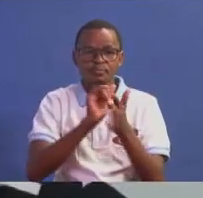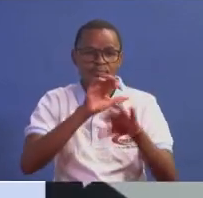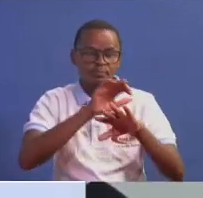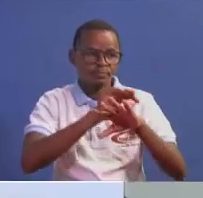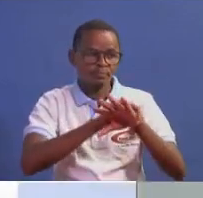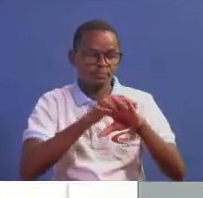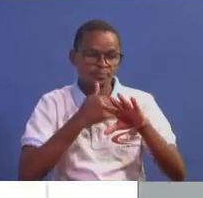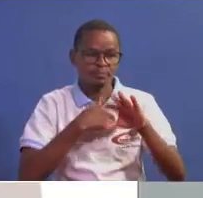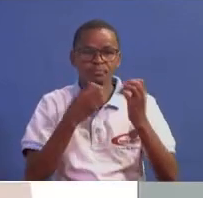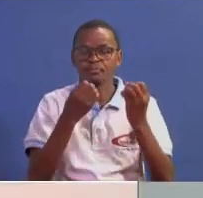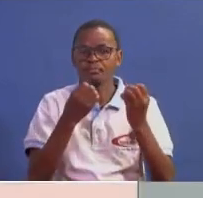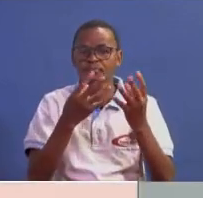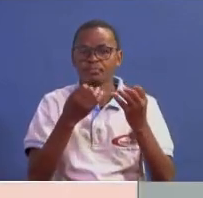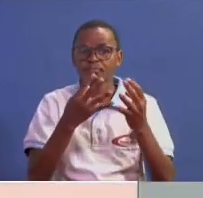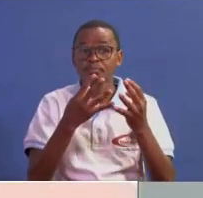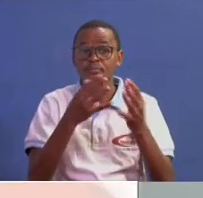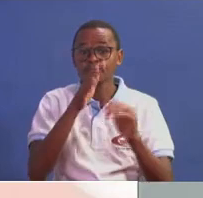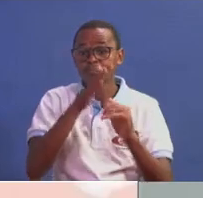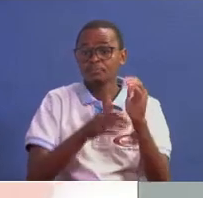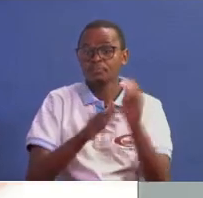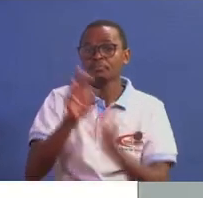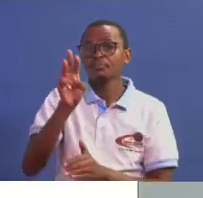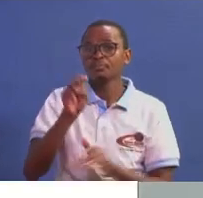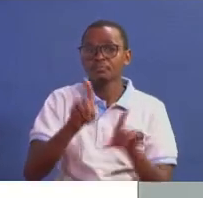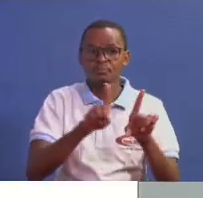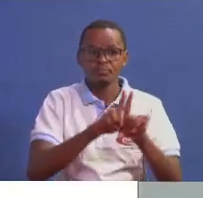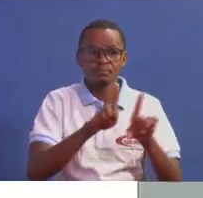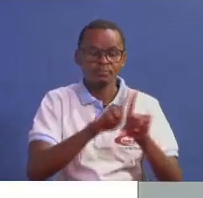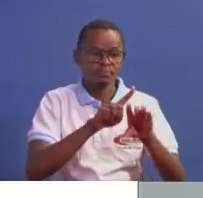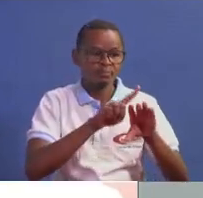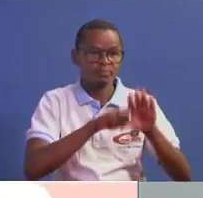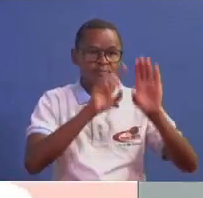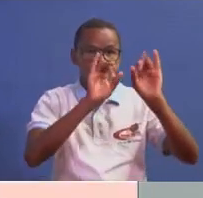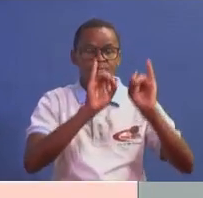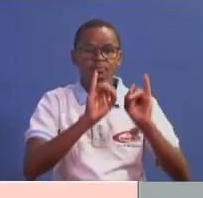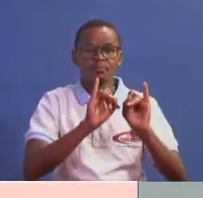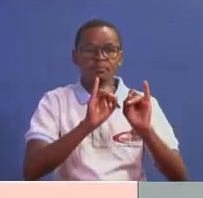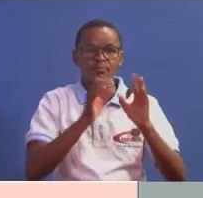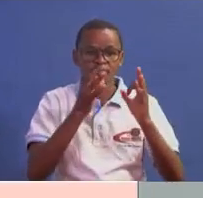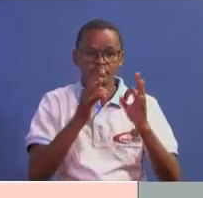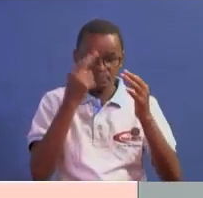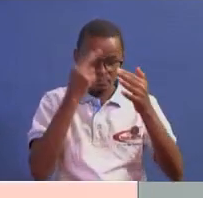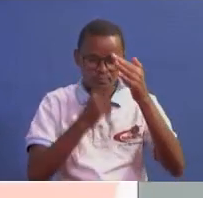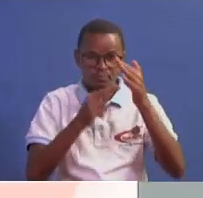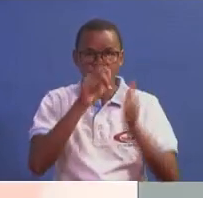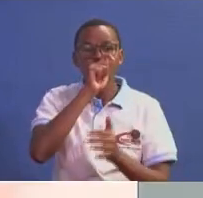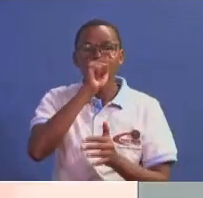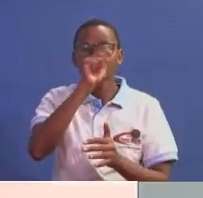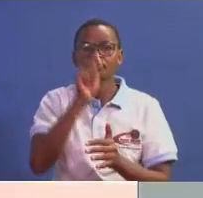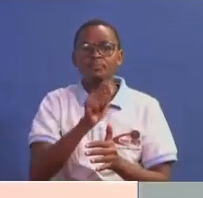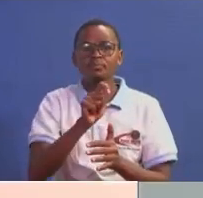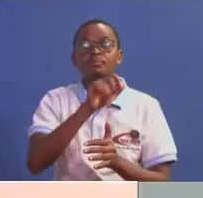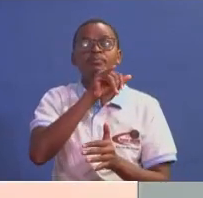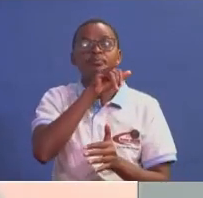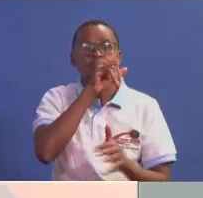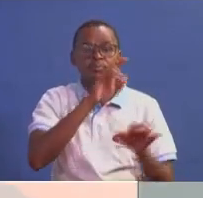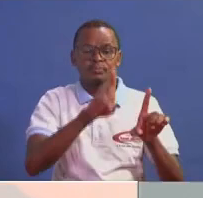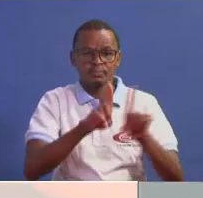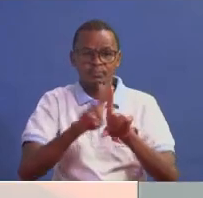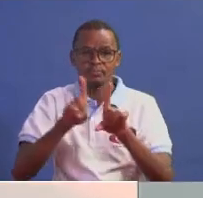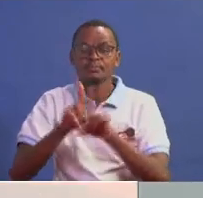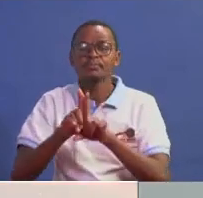tunalipa. So tuko na deni mingi kuliko, na pia kwa wakati huu ukiangalia Tanzania na